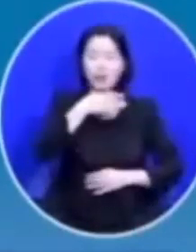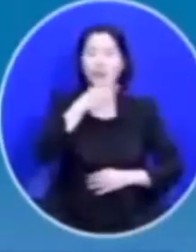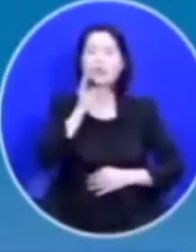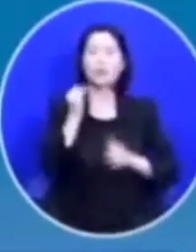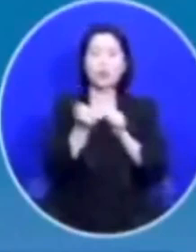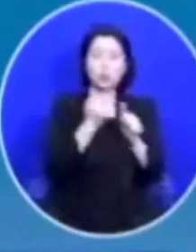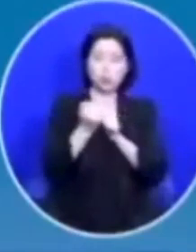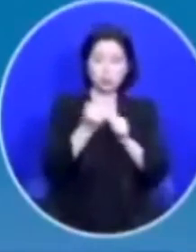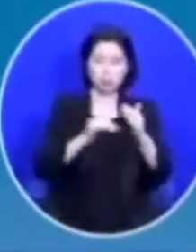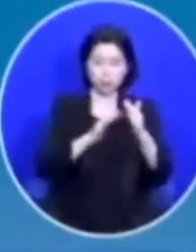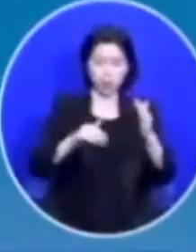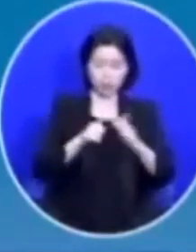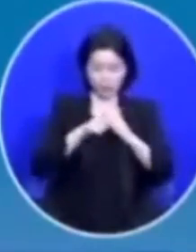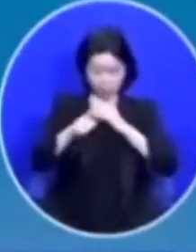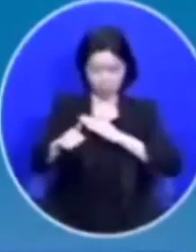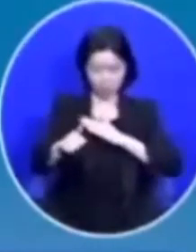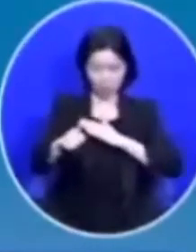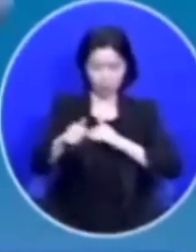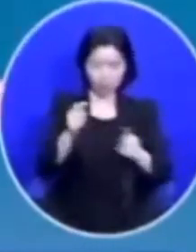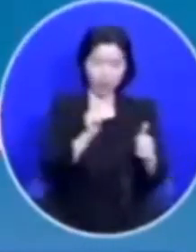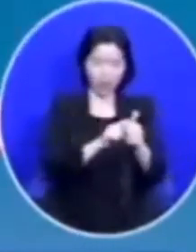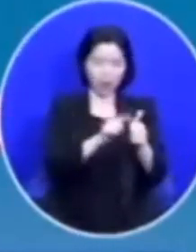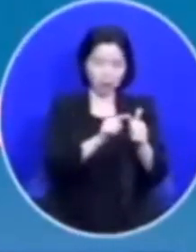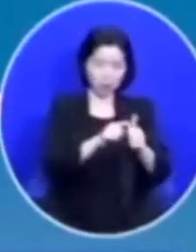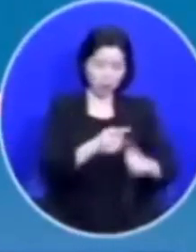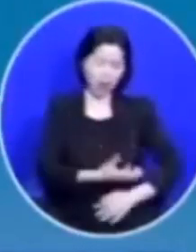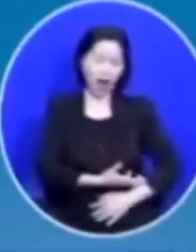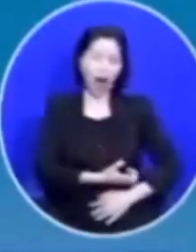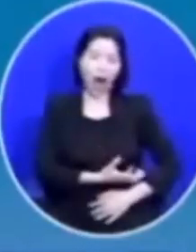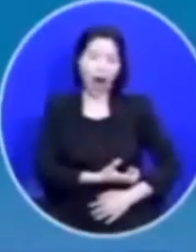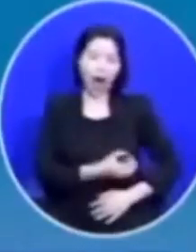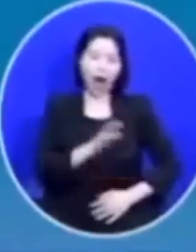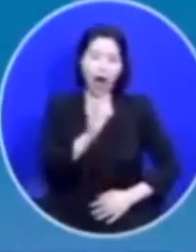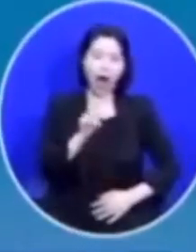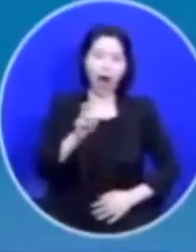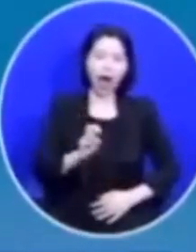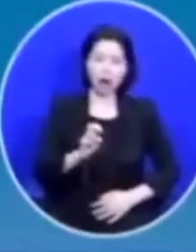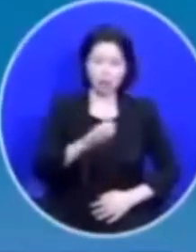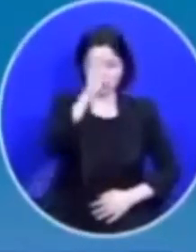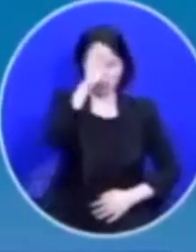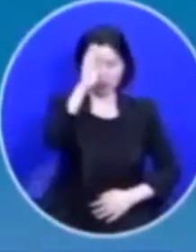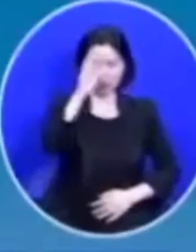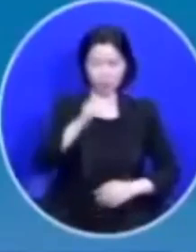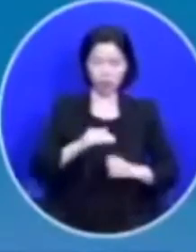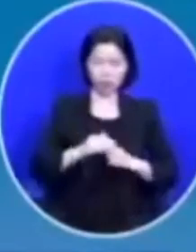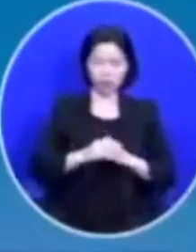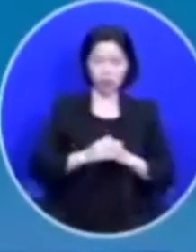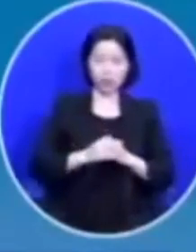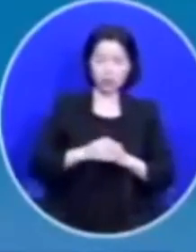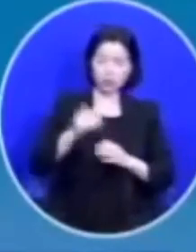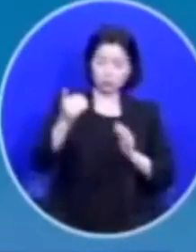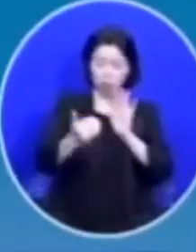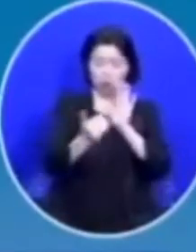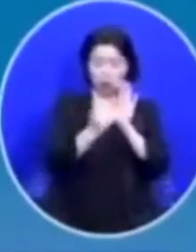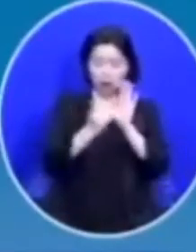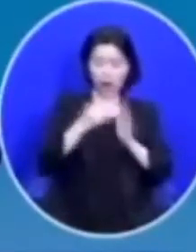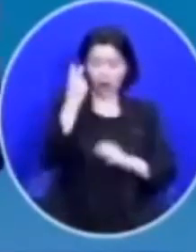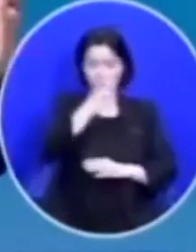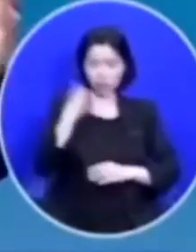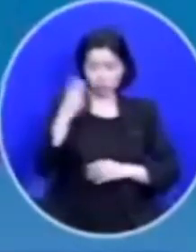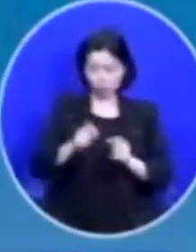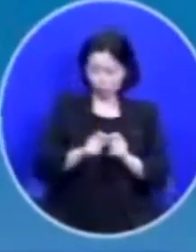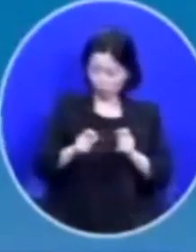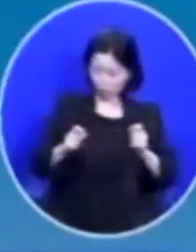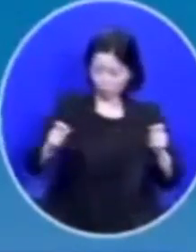했습니다 남편 되시는 분이 아물어 투병 하시는데 화학 요법 또 방사선치료 아주 오랜